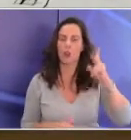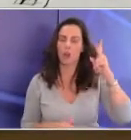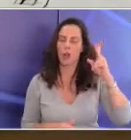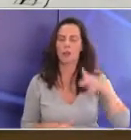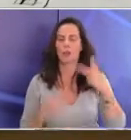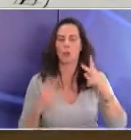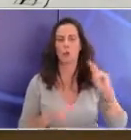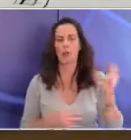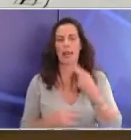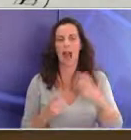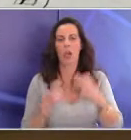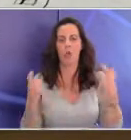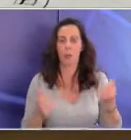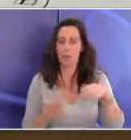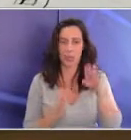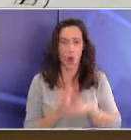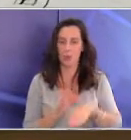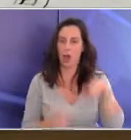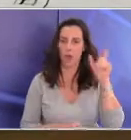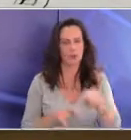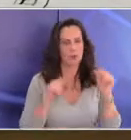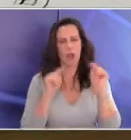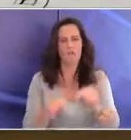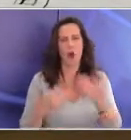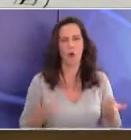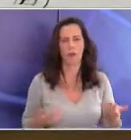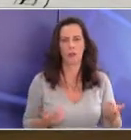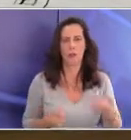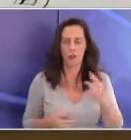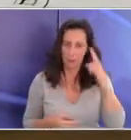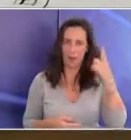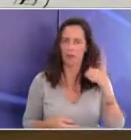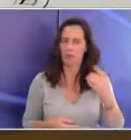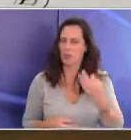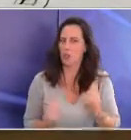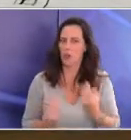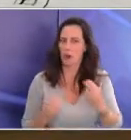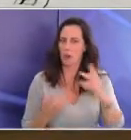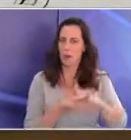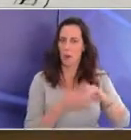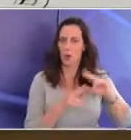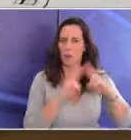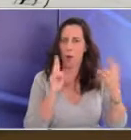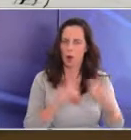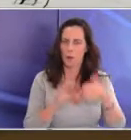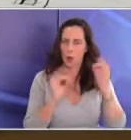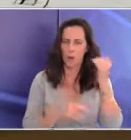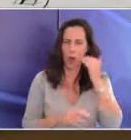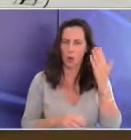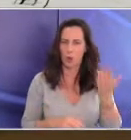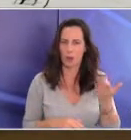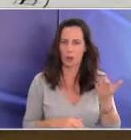לזה משמעות, וכן, אם המחירים יהיו זולים יותר, אנשים יתחילו להיכנס, ובעיניי זה טוב. אתה יודע, בהרבה מקומות בעולם, בטח בארצות